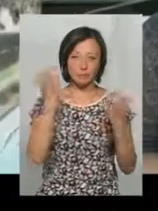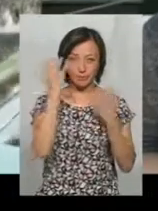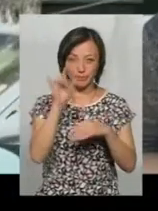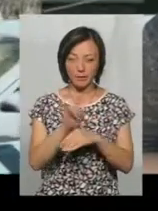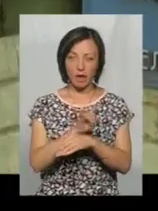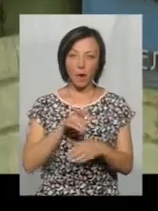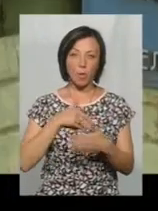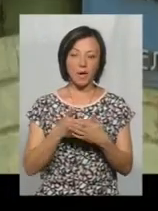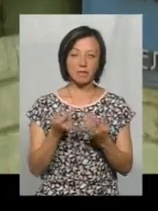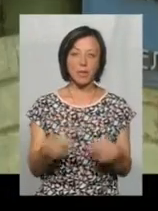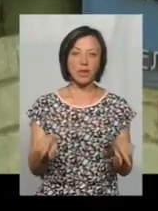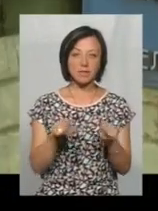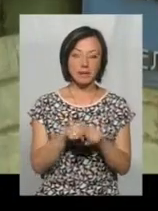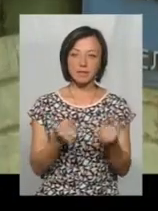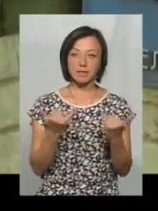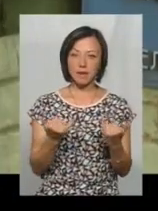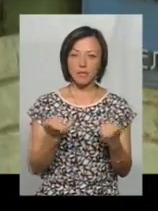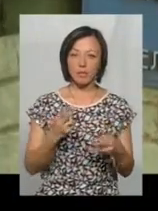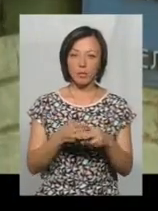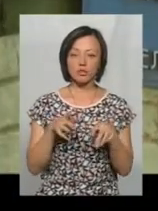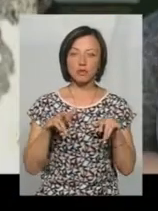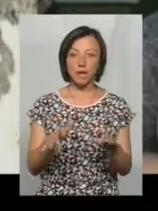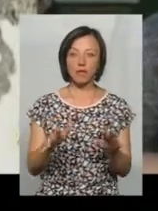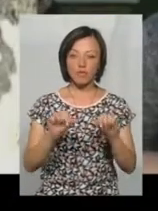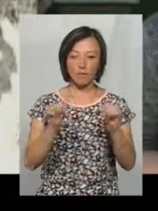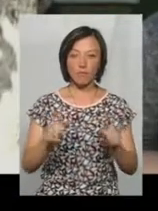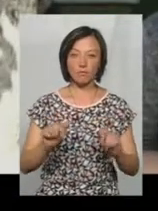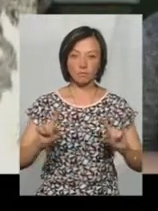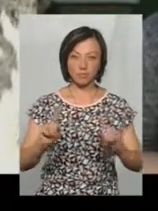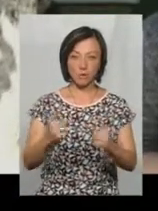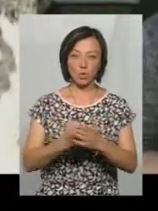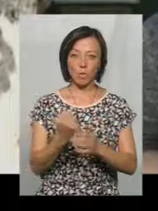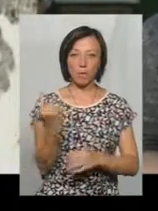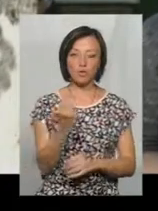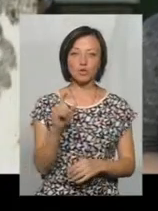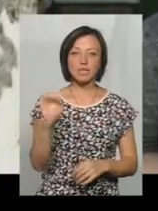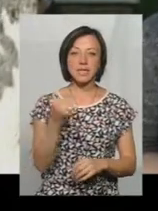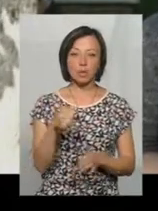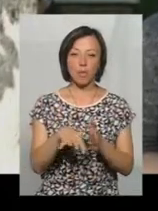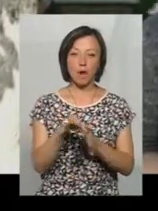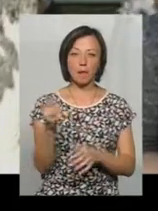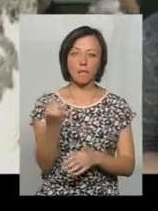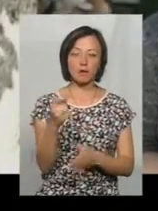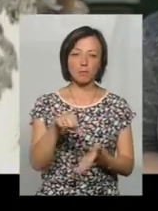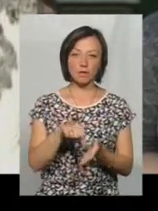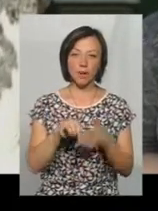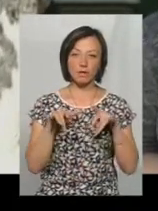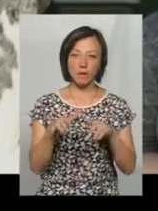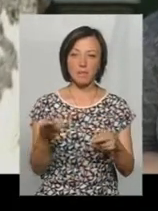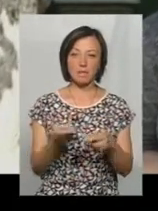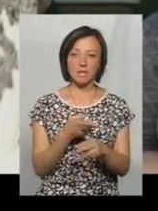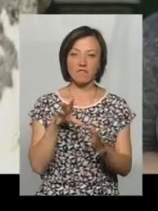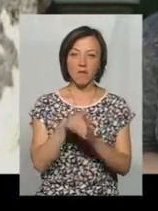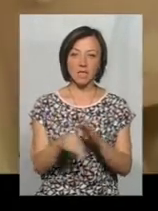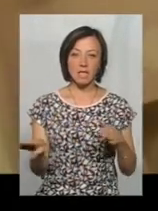прикриттям громадської організації. Наразі запобіжний захід у вигляді тримання під вартою до 1 серпня обрали першому фігуранту справи без